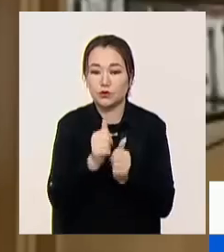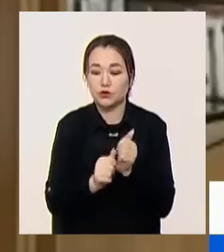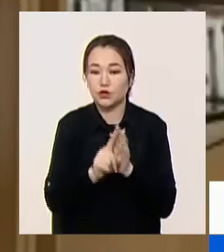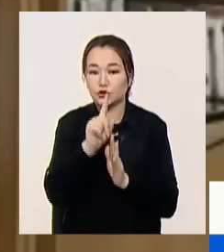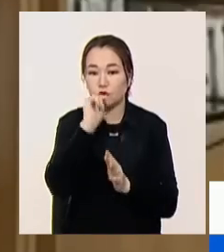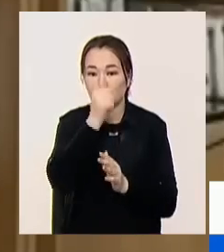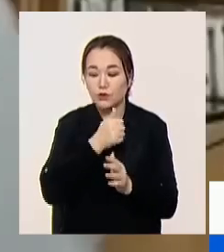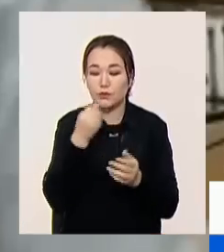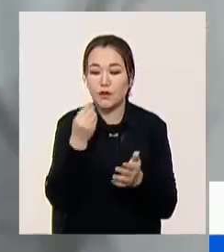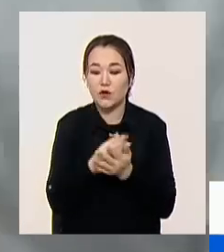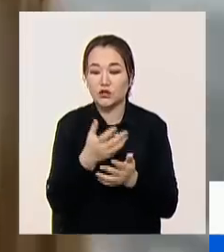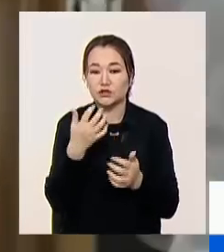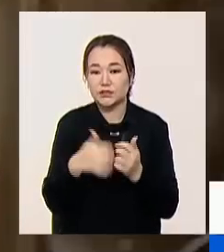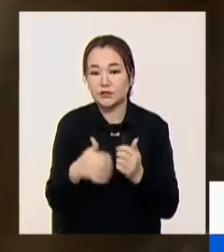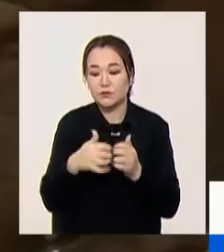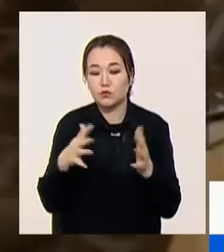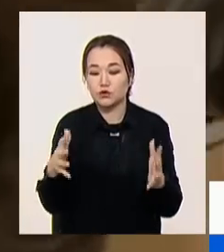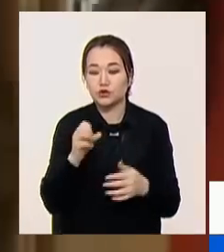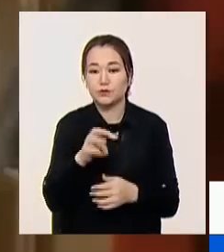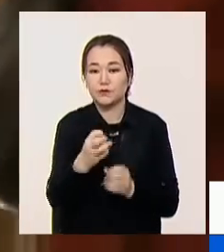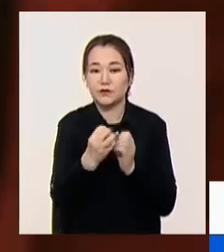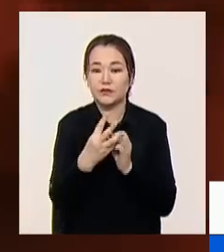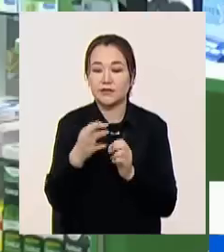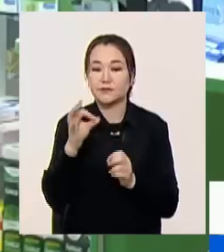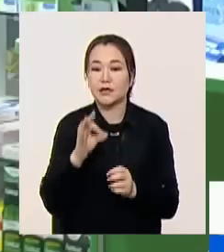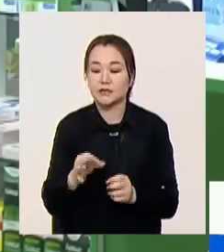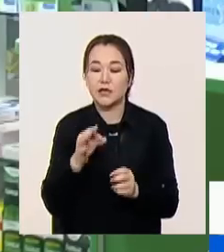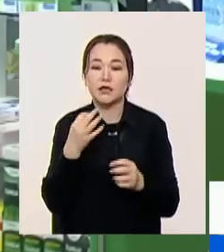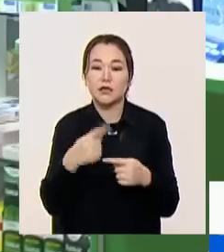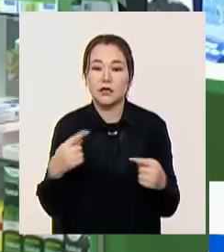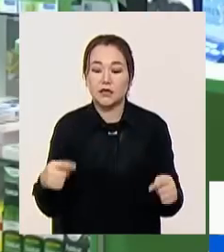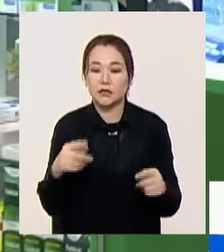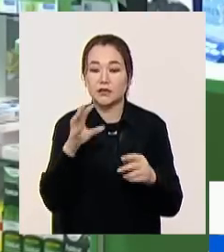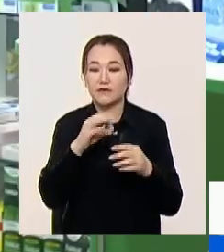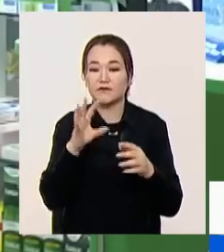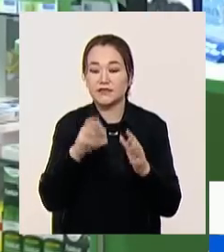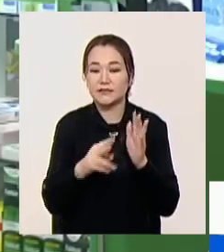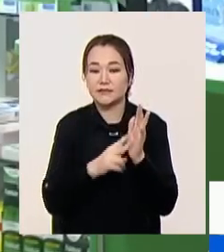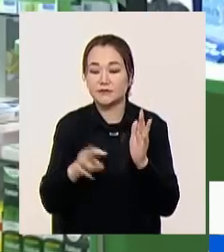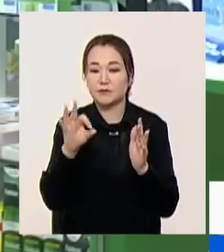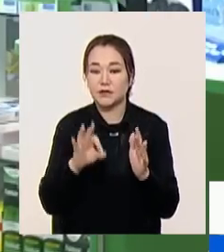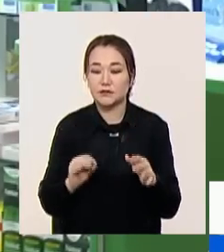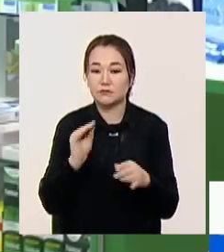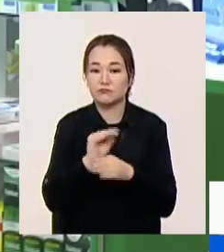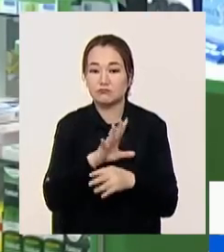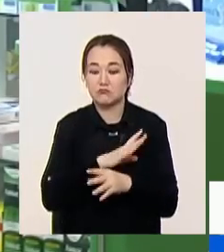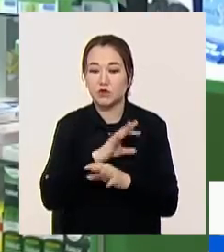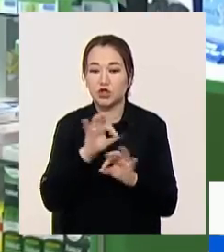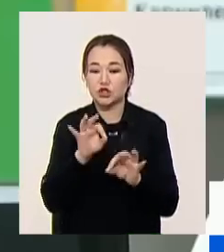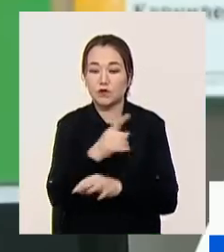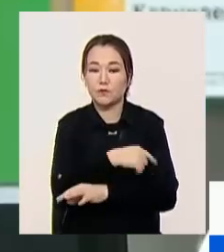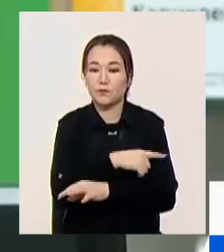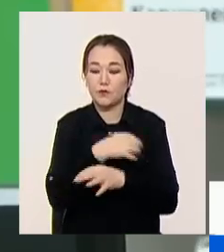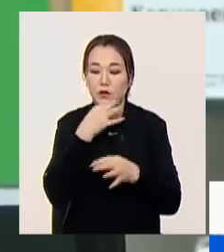медикаменты подорожали в среднем больше, чем на 13%, а некоторые позиции на все 70%, отмечают фармацевты. Из